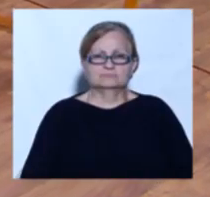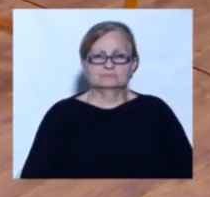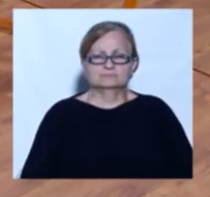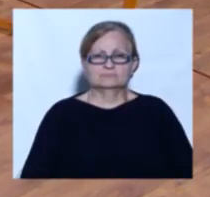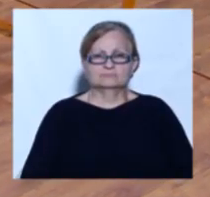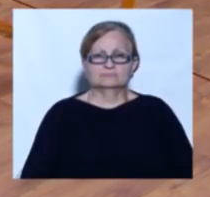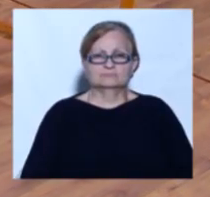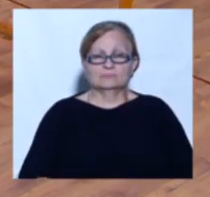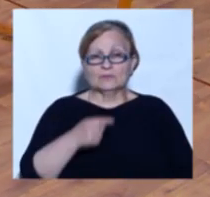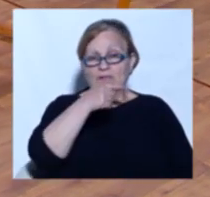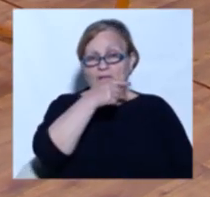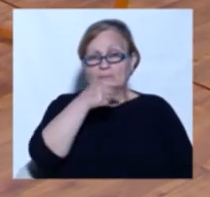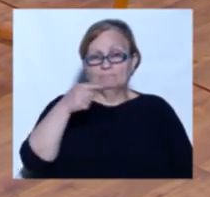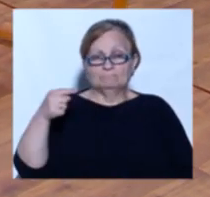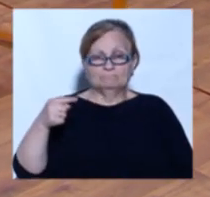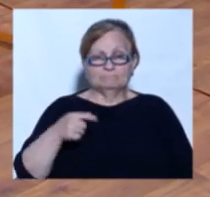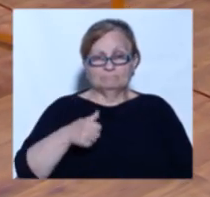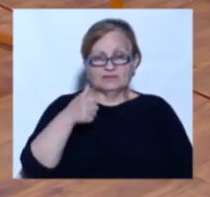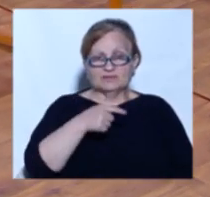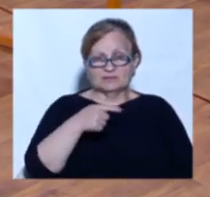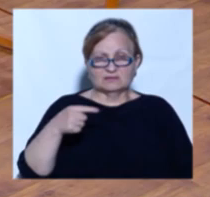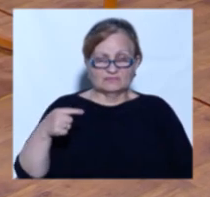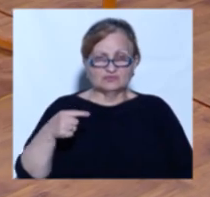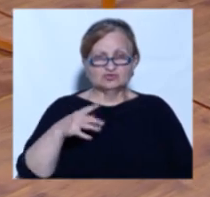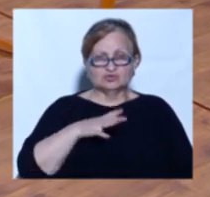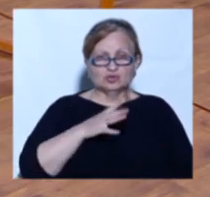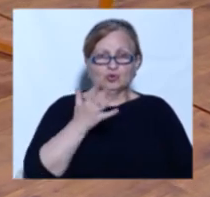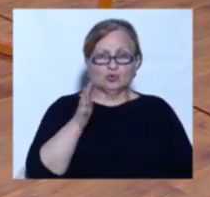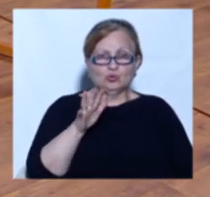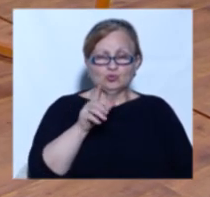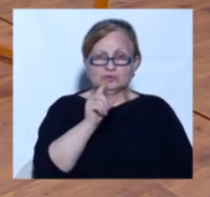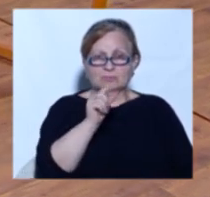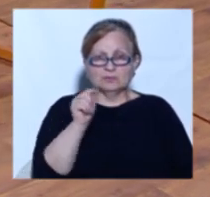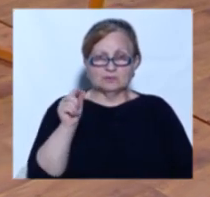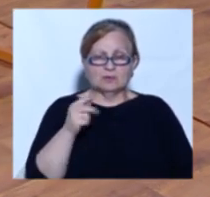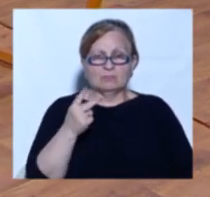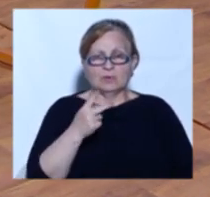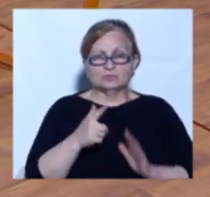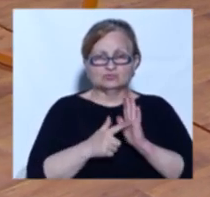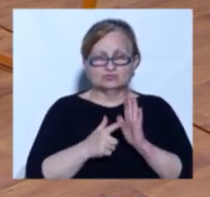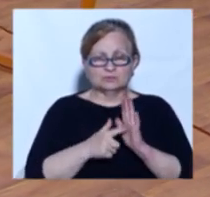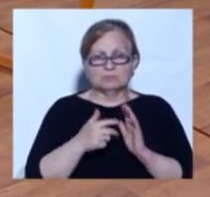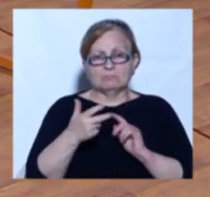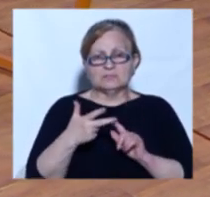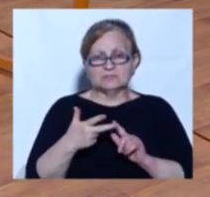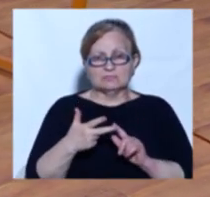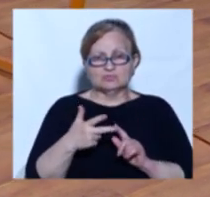პირველ სტრიქონში იყო 5 მარცვალი, მეორეში 7 და მესამეში 5.